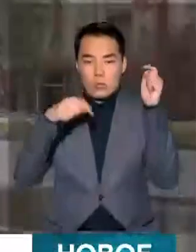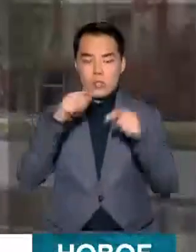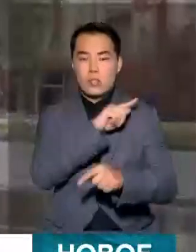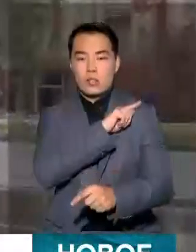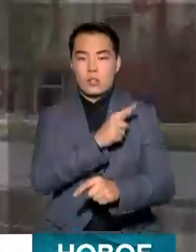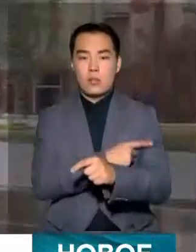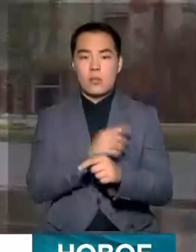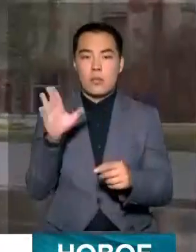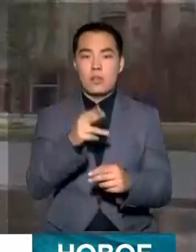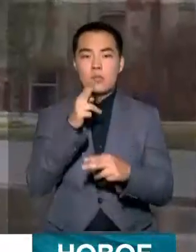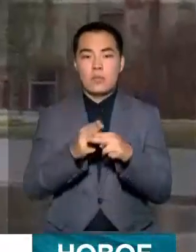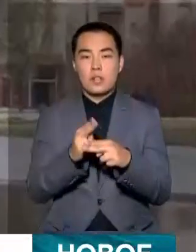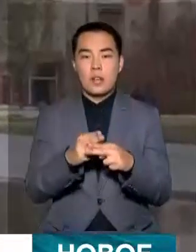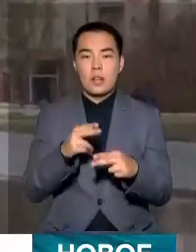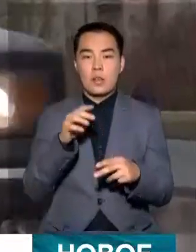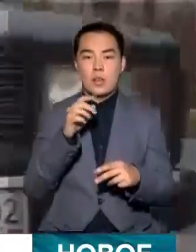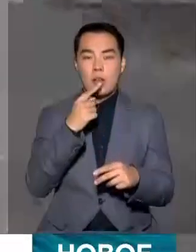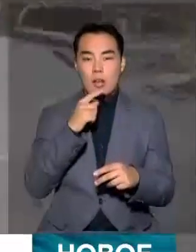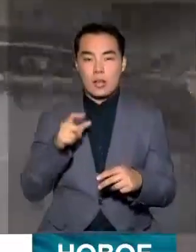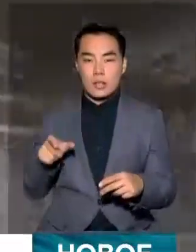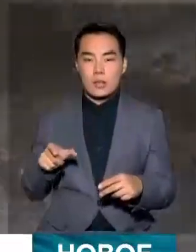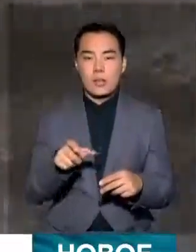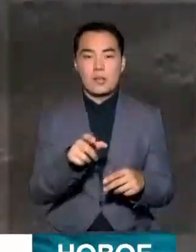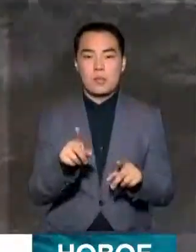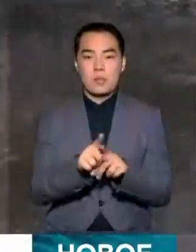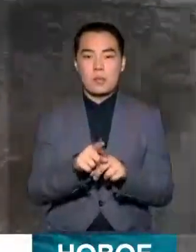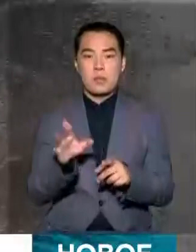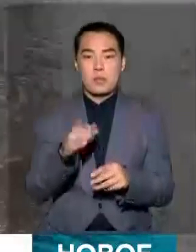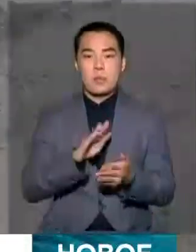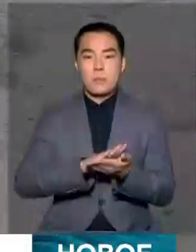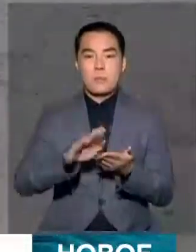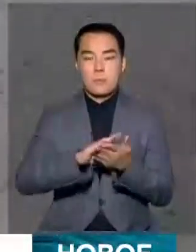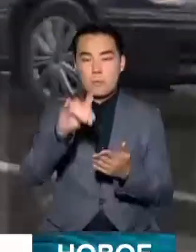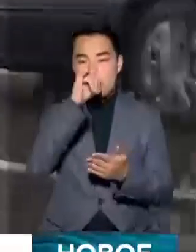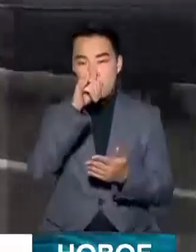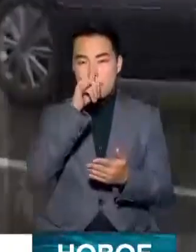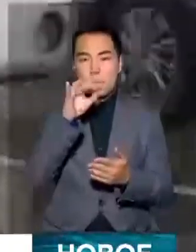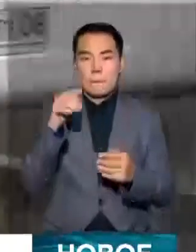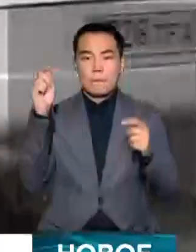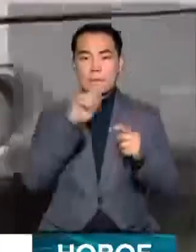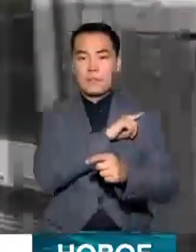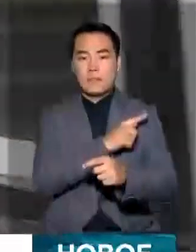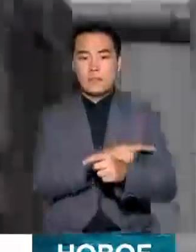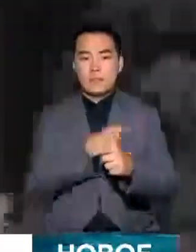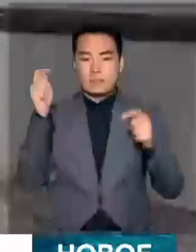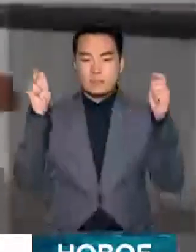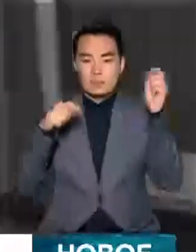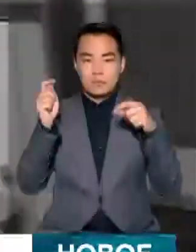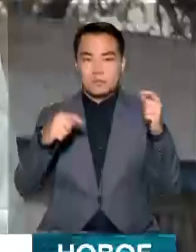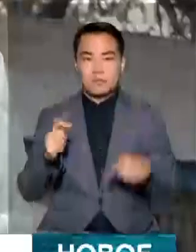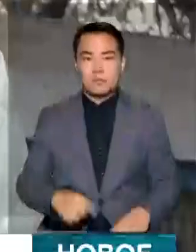Он препятствует работе автотранспорта, а аграрии не могут продолжить уборочную кампанию. Причина – северный